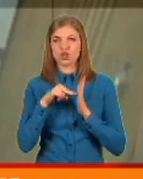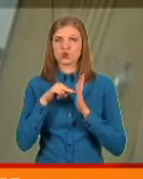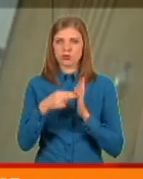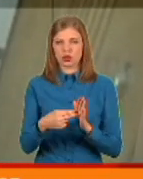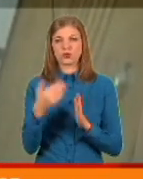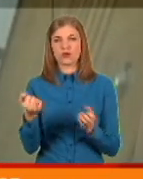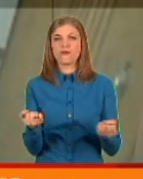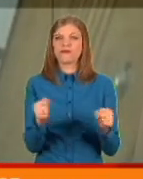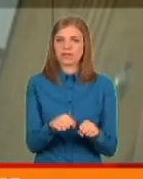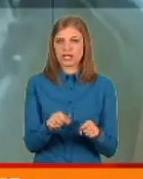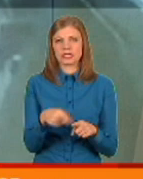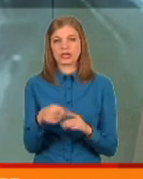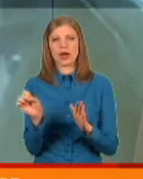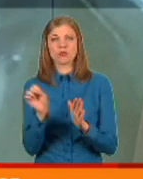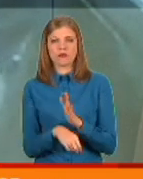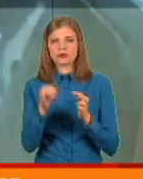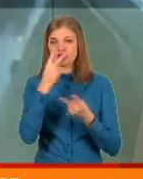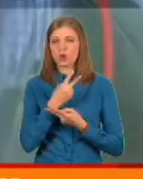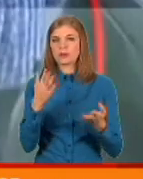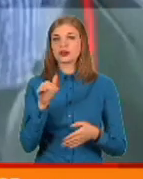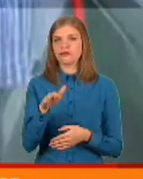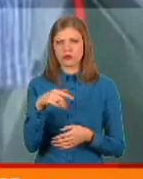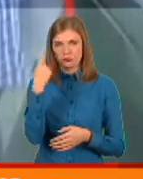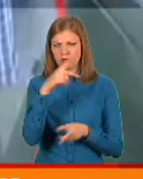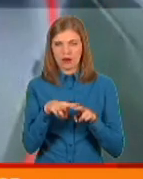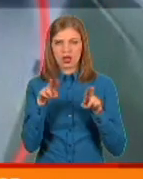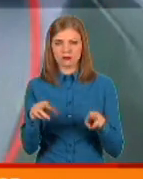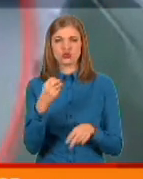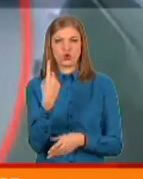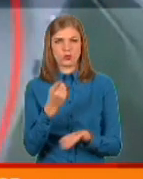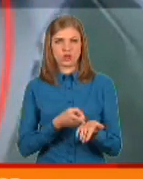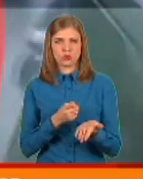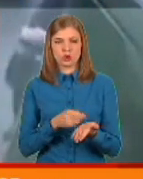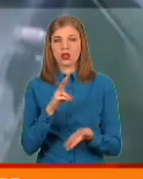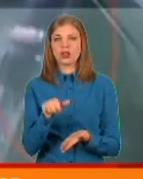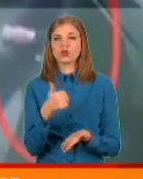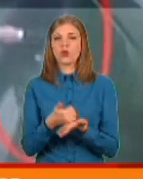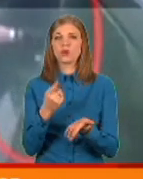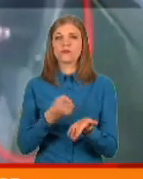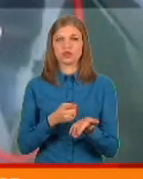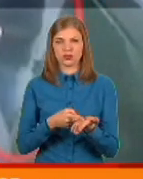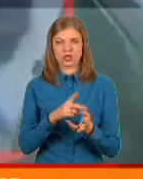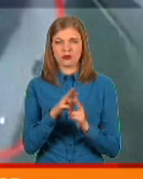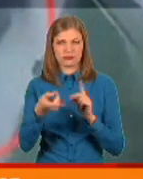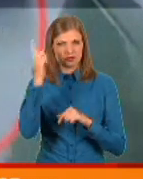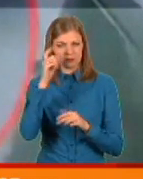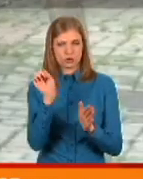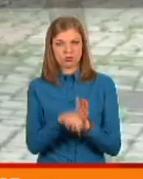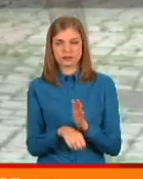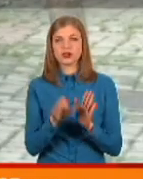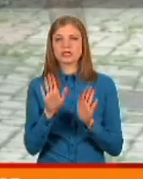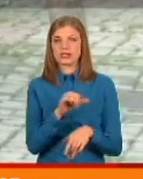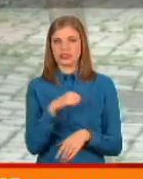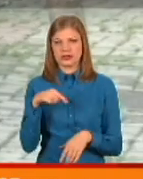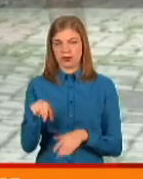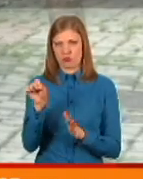його викрадення або вбивство. І оприлюднене відео двійника – ще один доказ. Та головні докази середньовічного вбивства лишаються завдяки